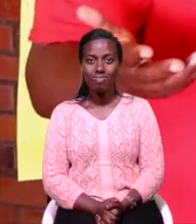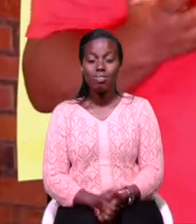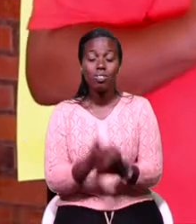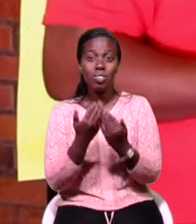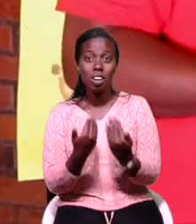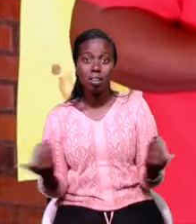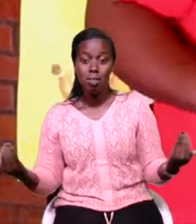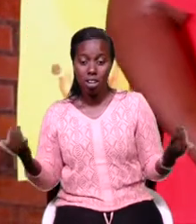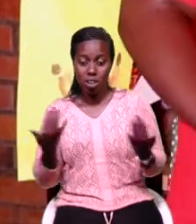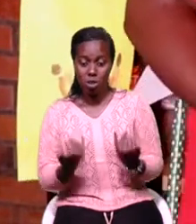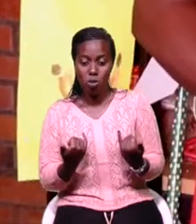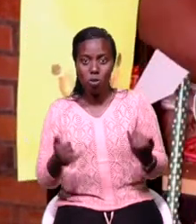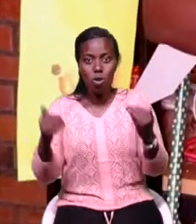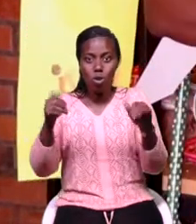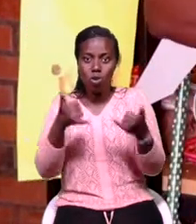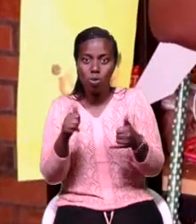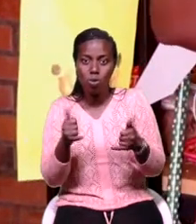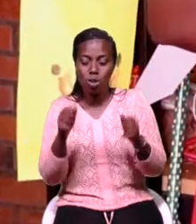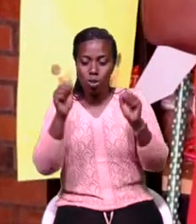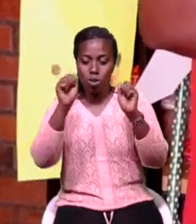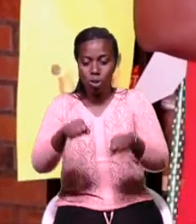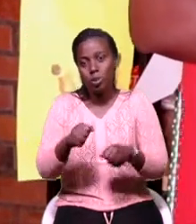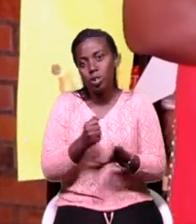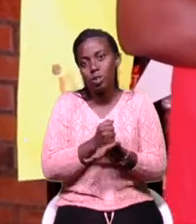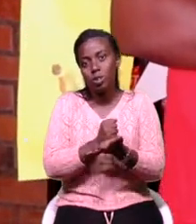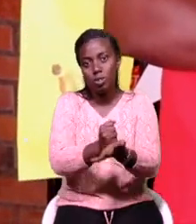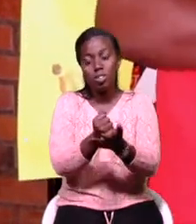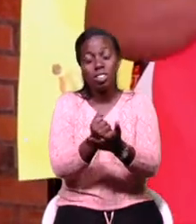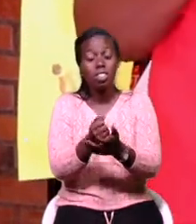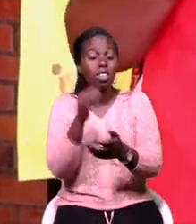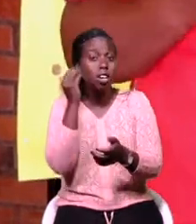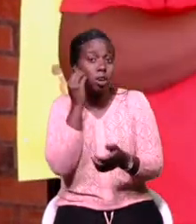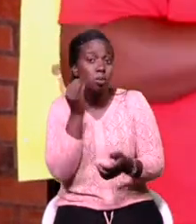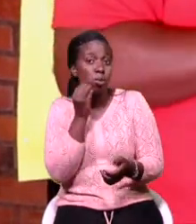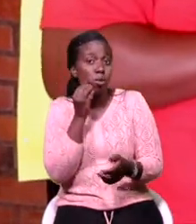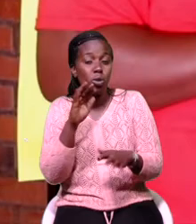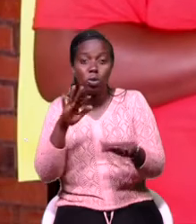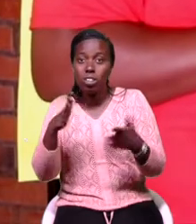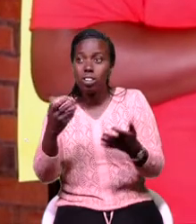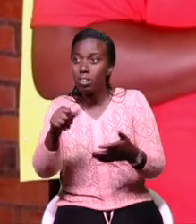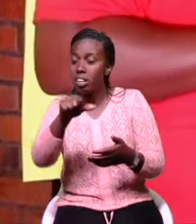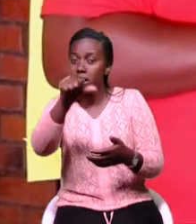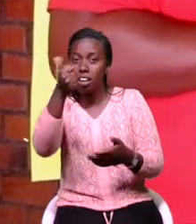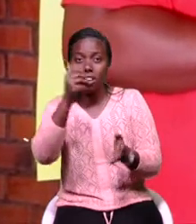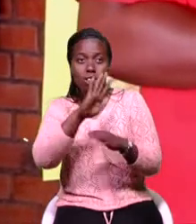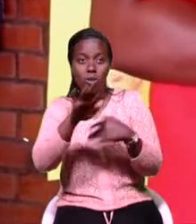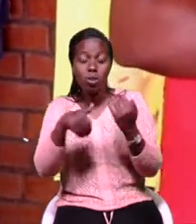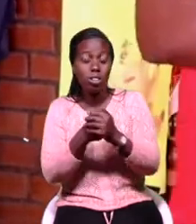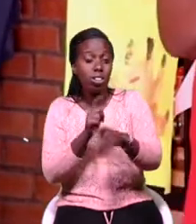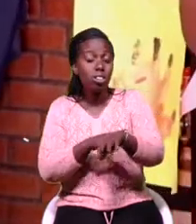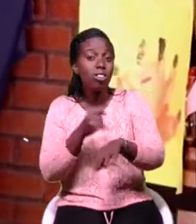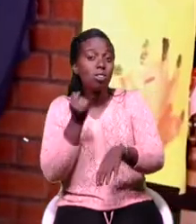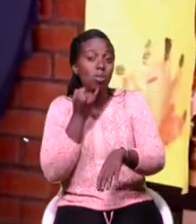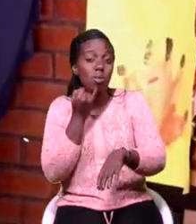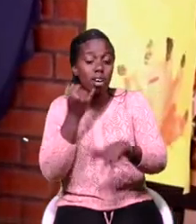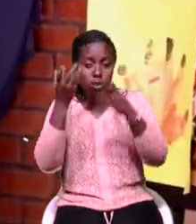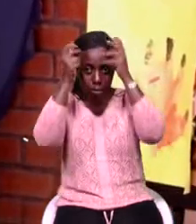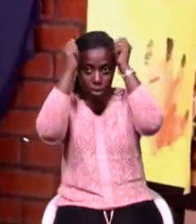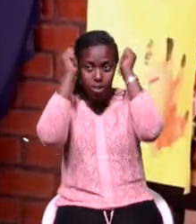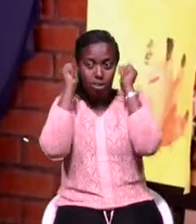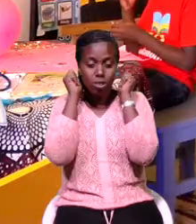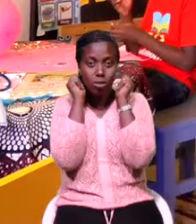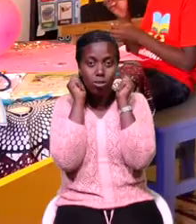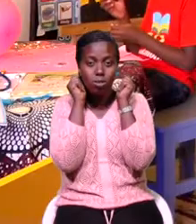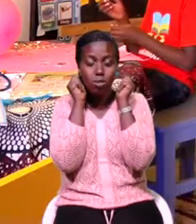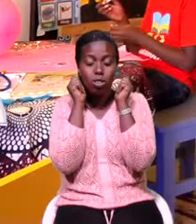Abana uyu rero n'umukino dushobora kwifashisha mu rugo cyangwa se n'ahandi hose igihe umwana umwambitse iyi